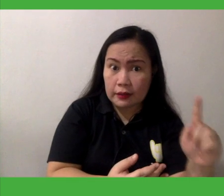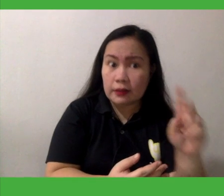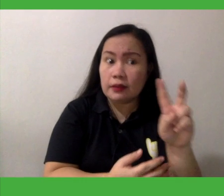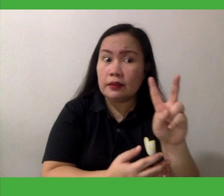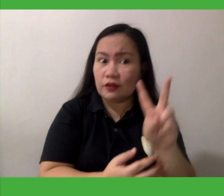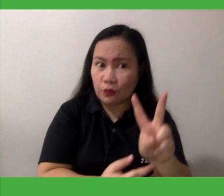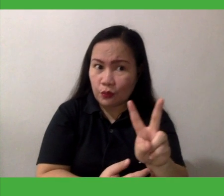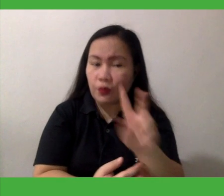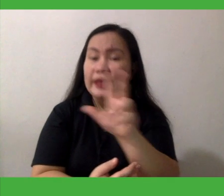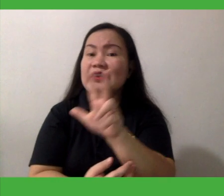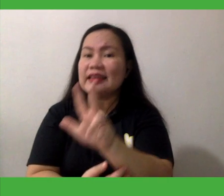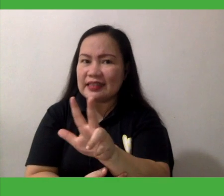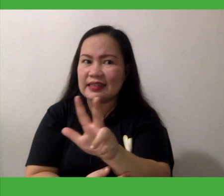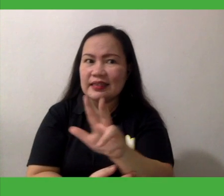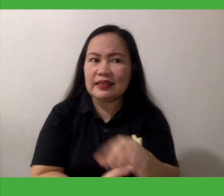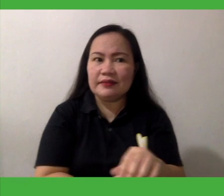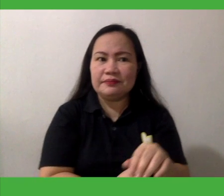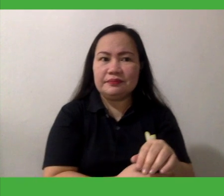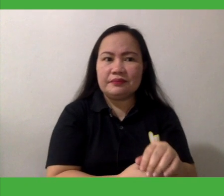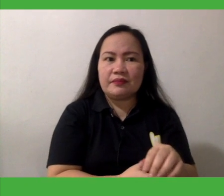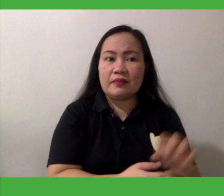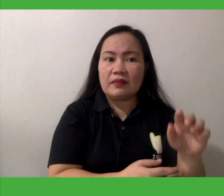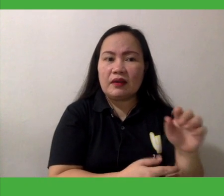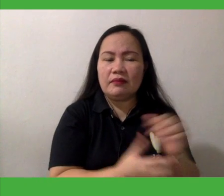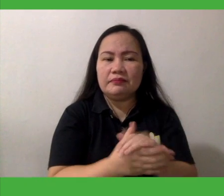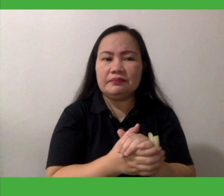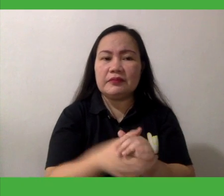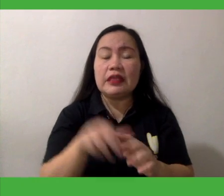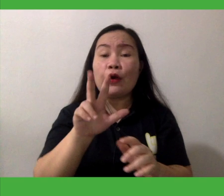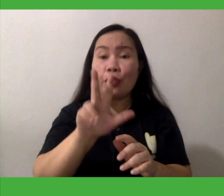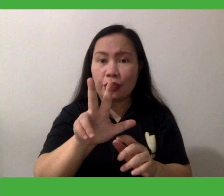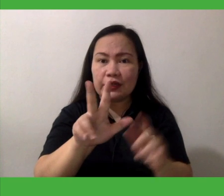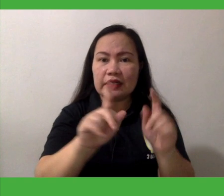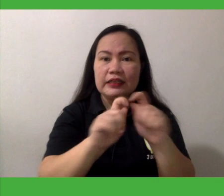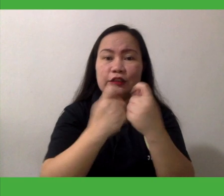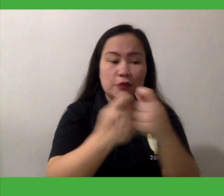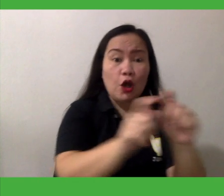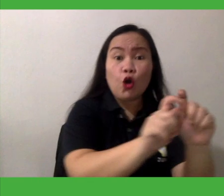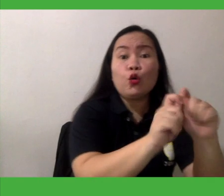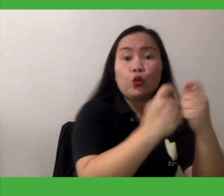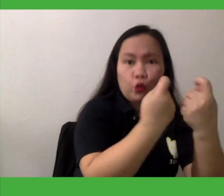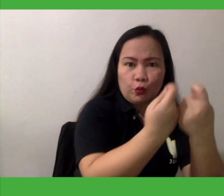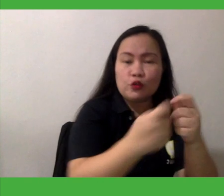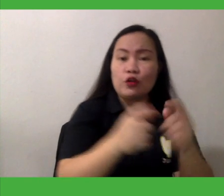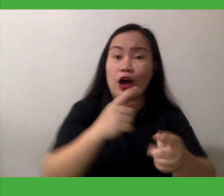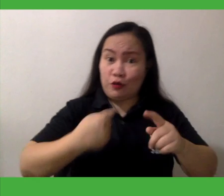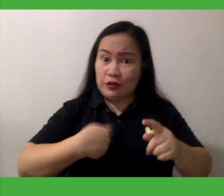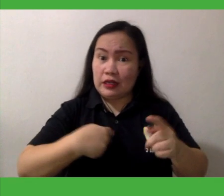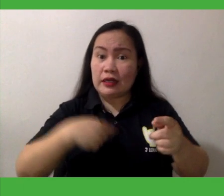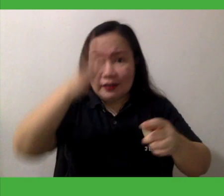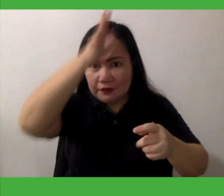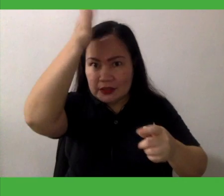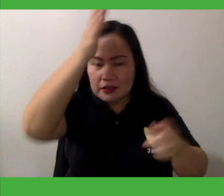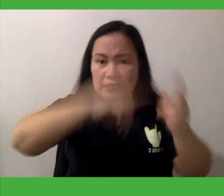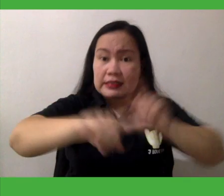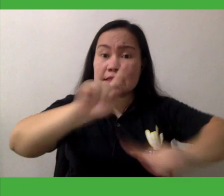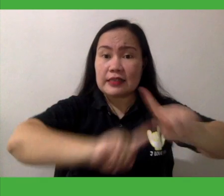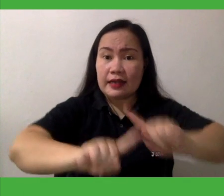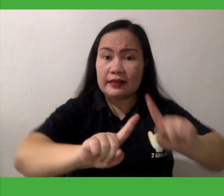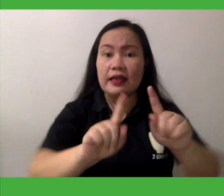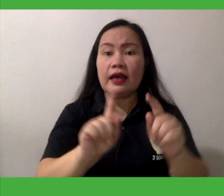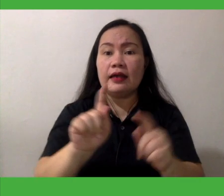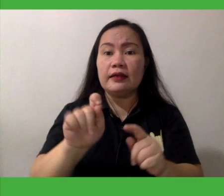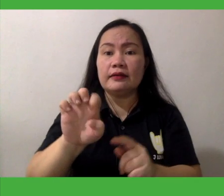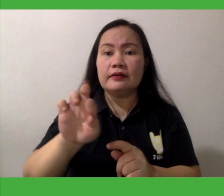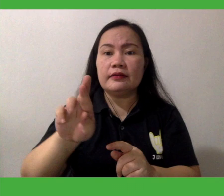isa, dalawa, tatlo. Okay? So, we have 3 terms. Okay? Kasi itong